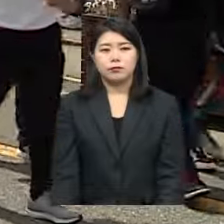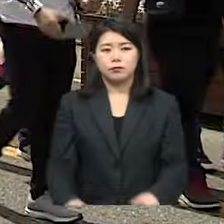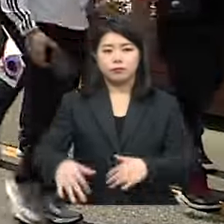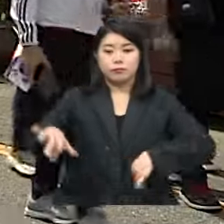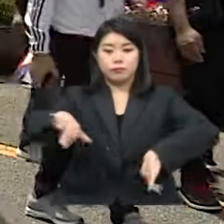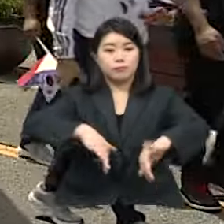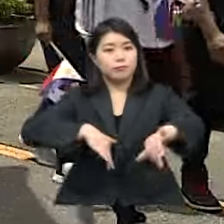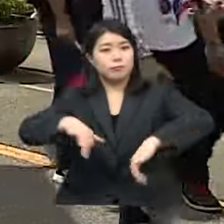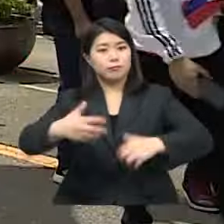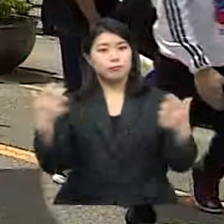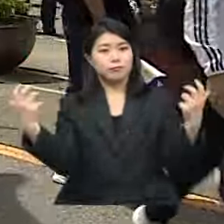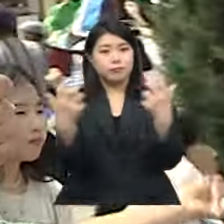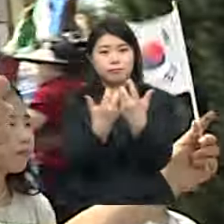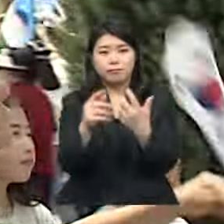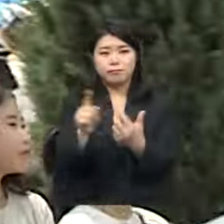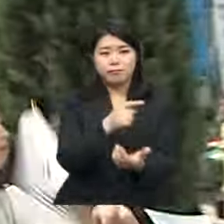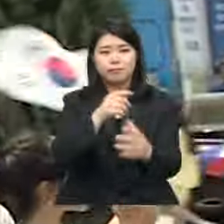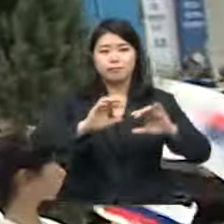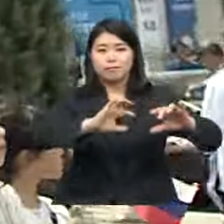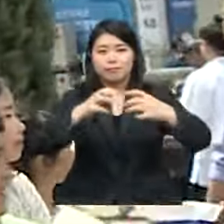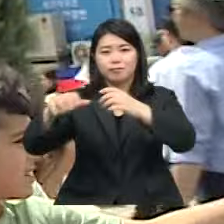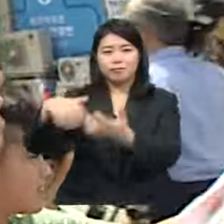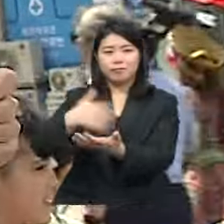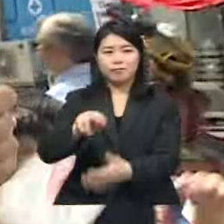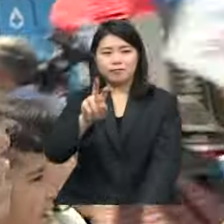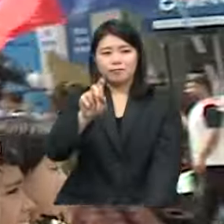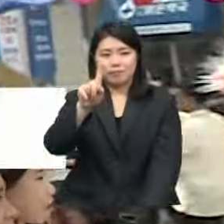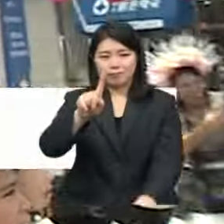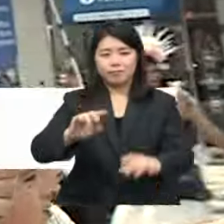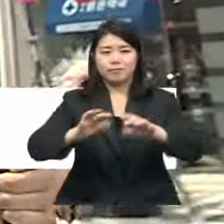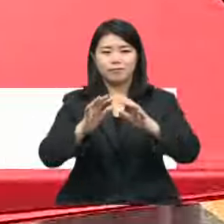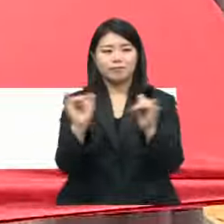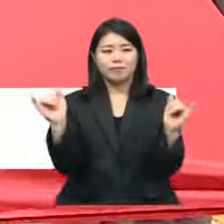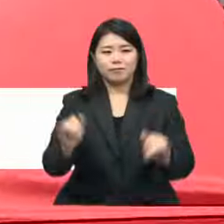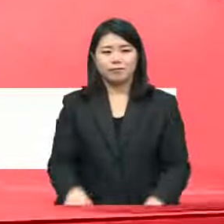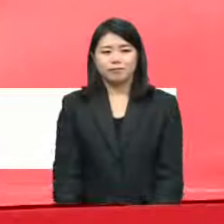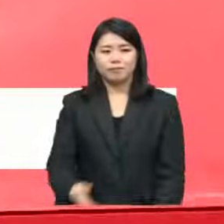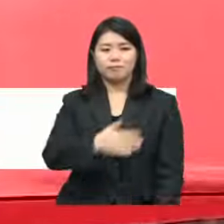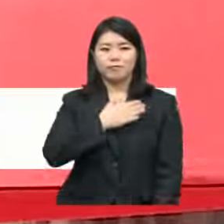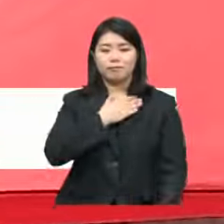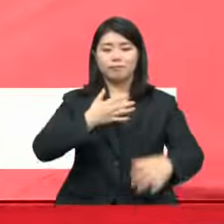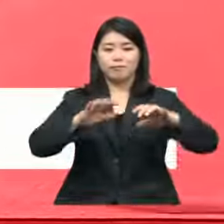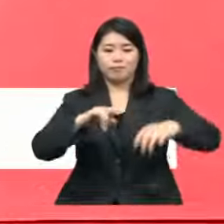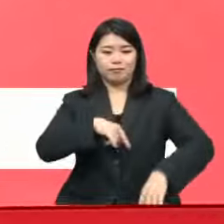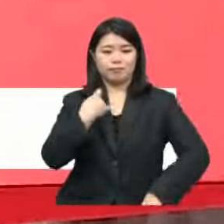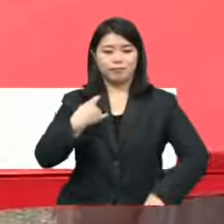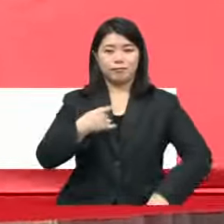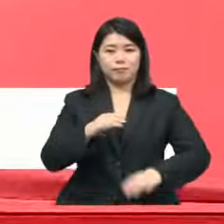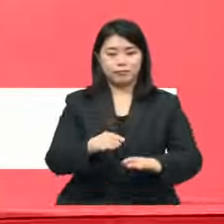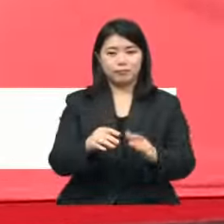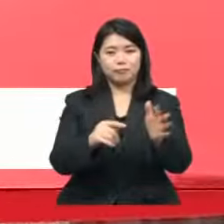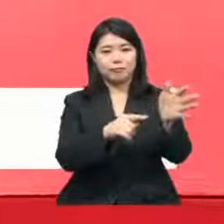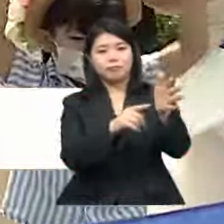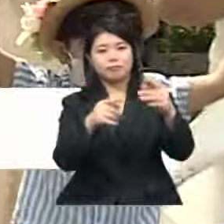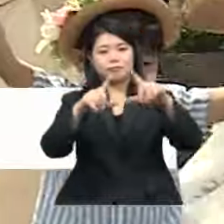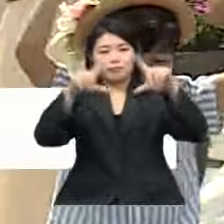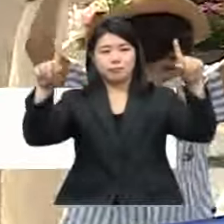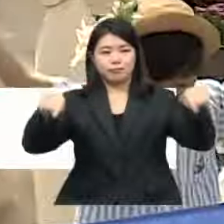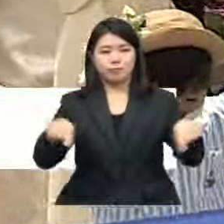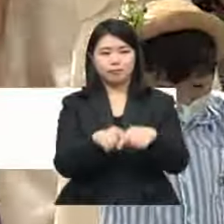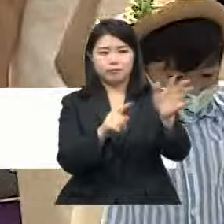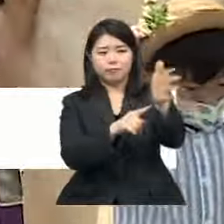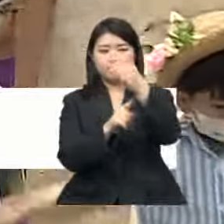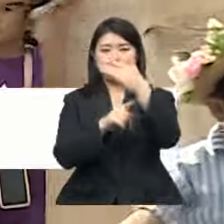거리를 가득 메운 21개 나라의 사람들. 각자 자기 나라의 국기를 들고 전통 복장을 하고